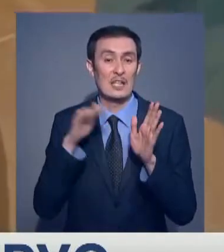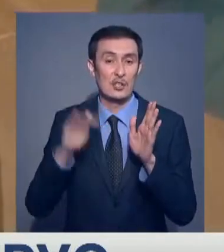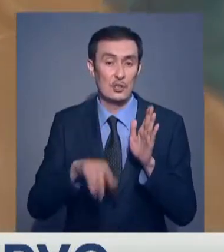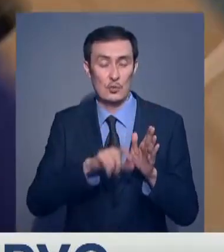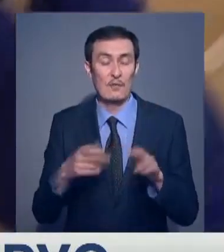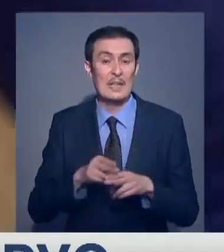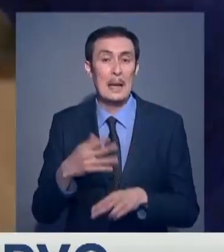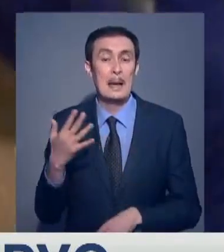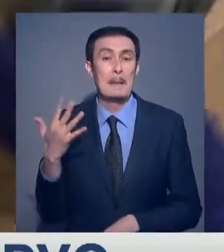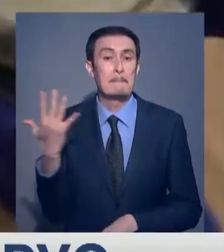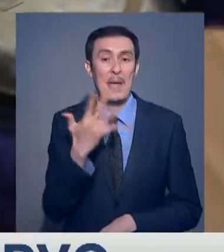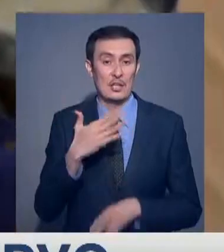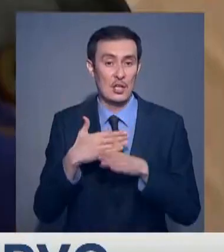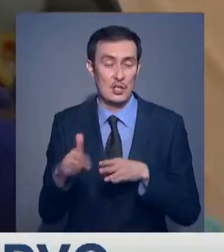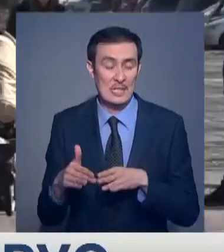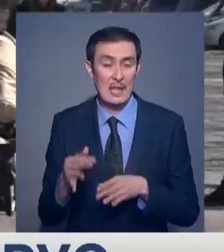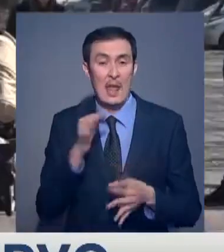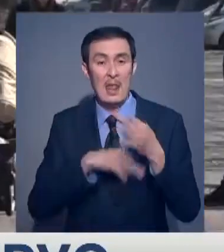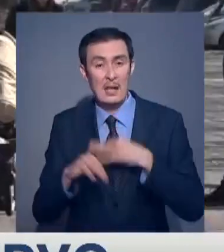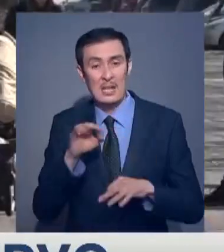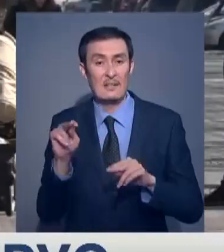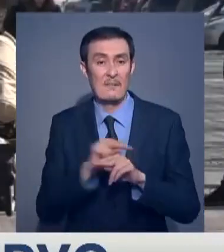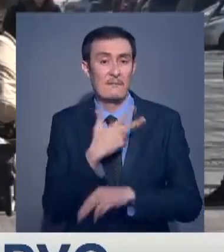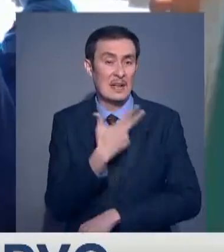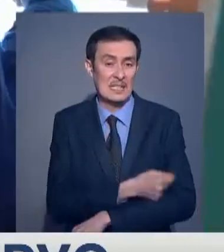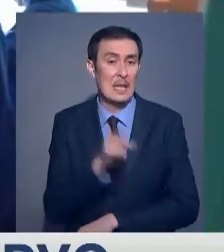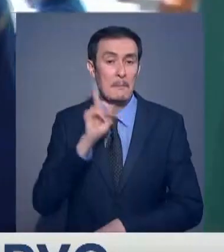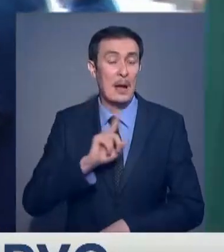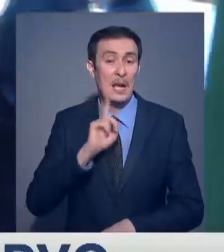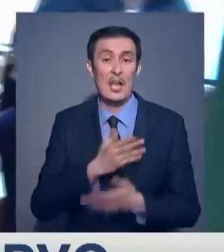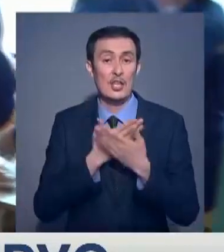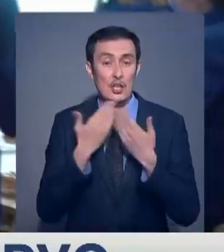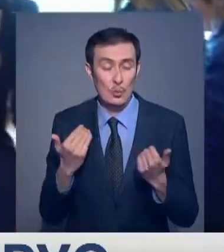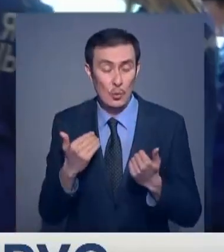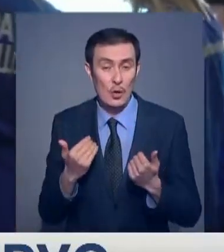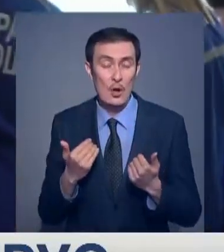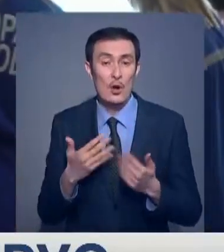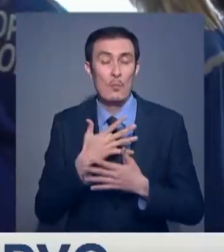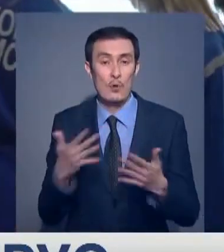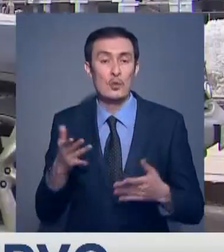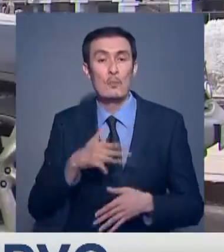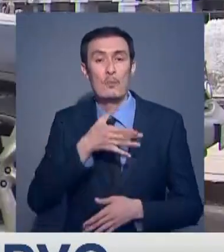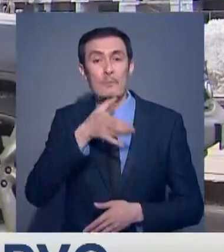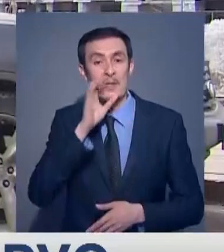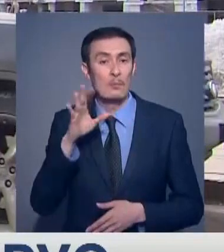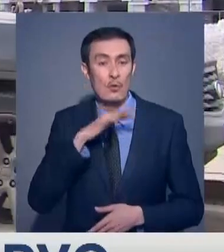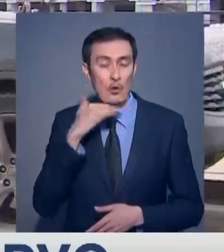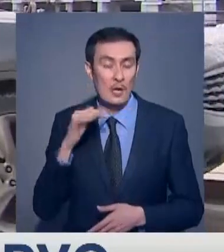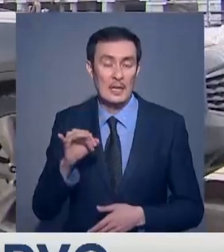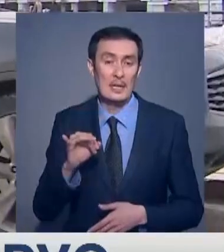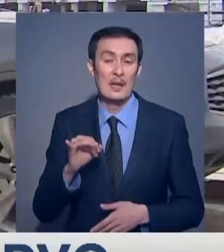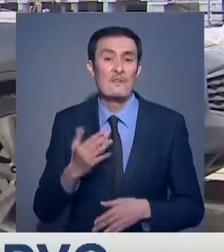только 1/5 всех случаев. Лекарства или вакцины против коронавируса пока нет. В приоритете обильное питье и жаропонижающие.